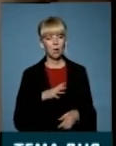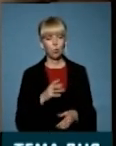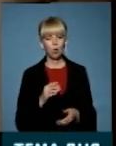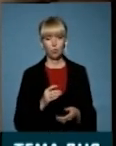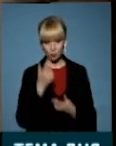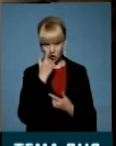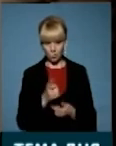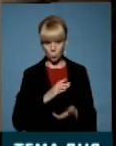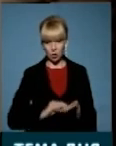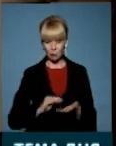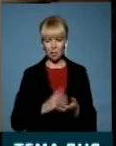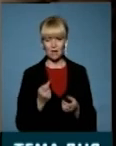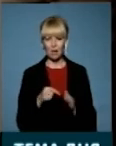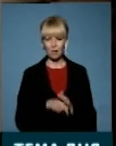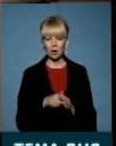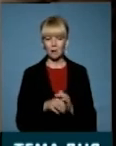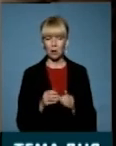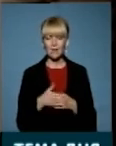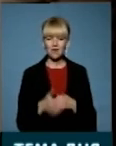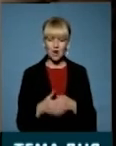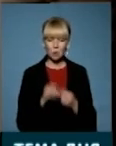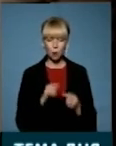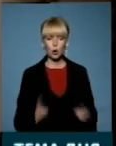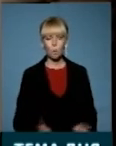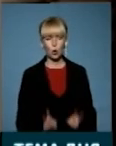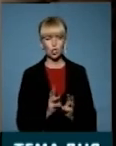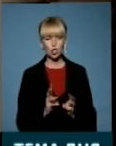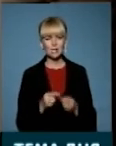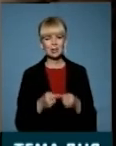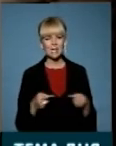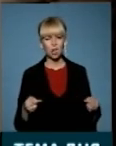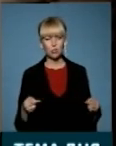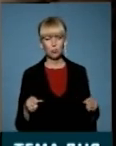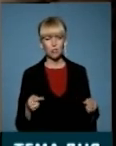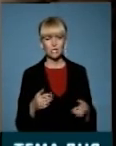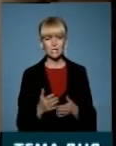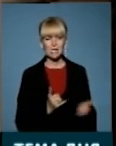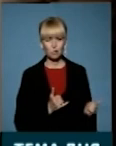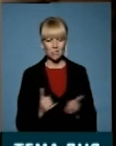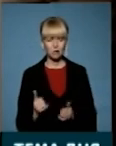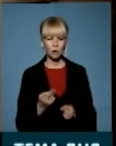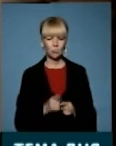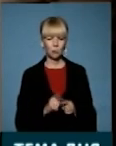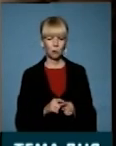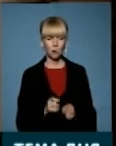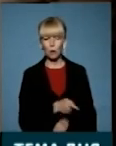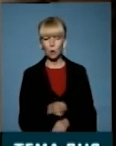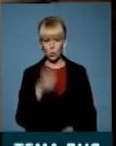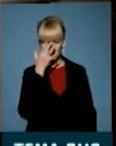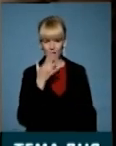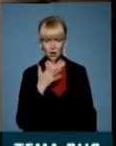приписі написані на предмет дверей протипожежних засобів, забезпечення, то вони буквально протягом